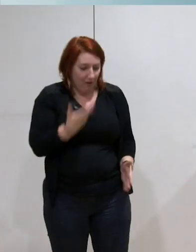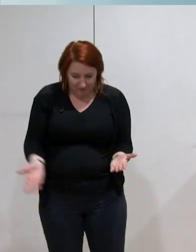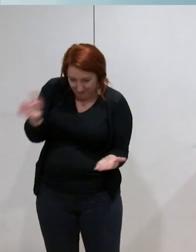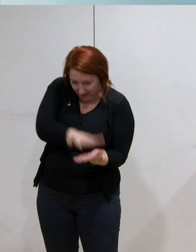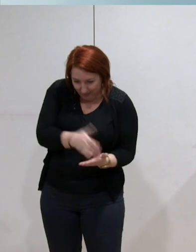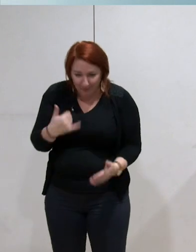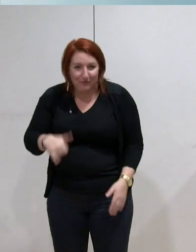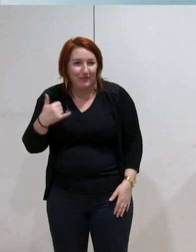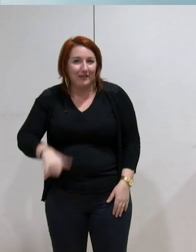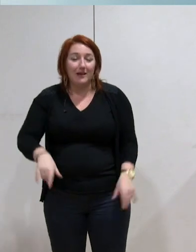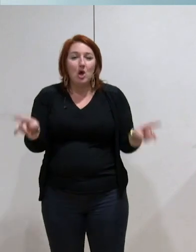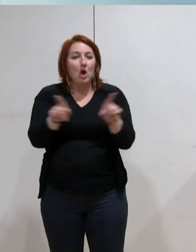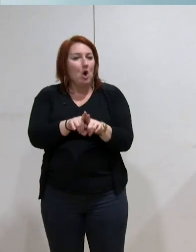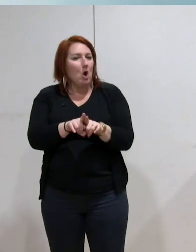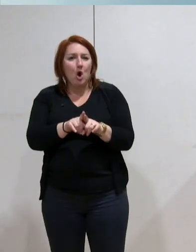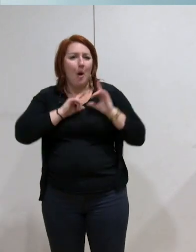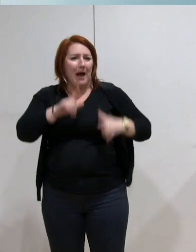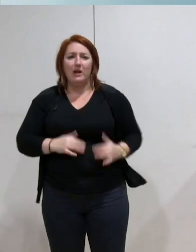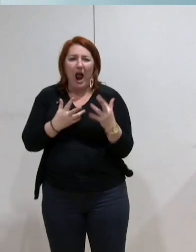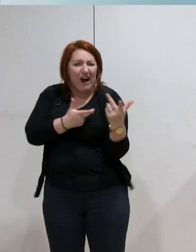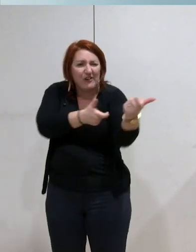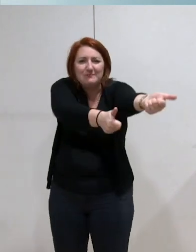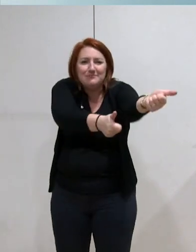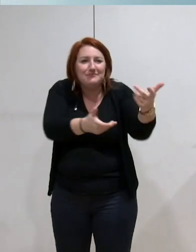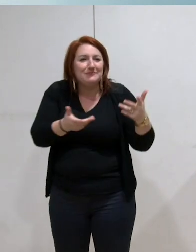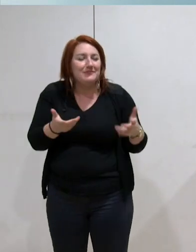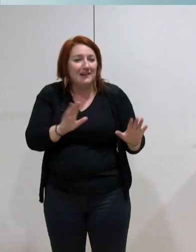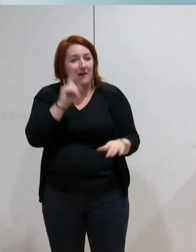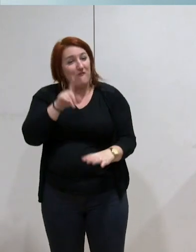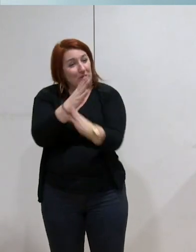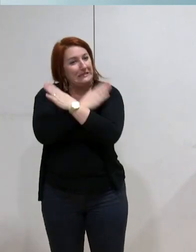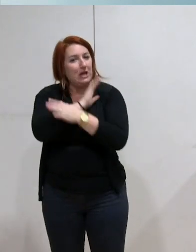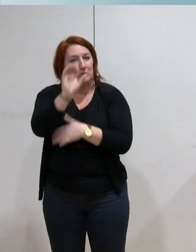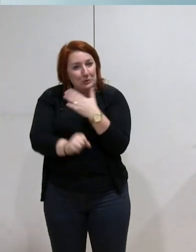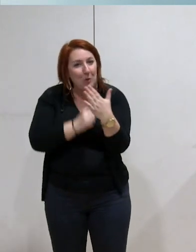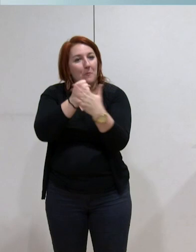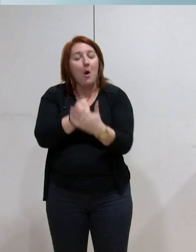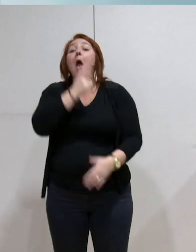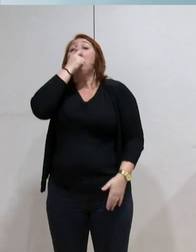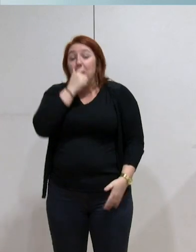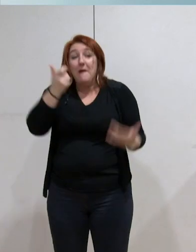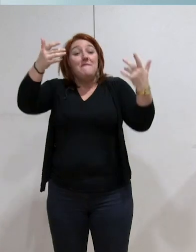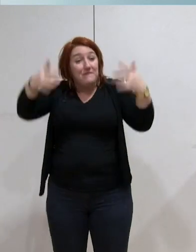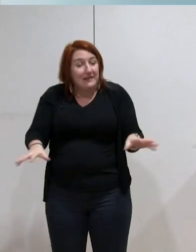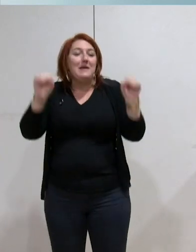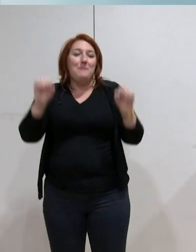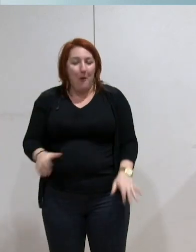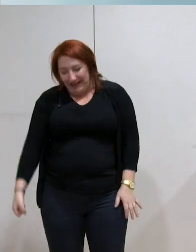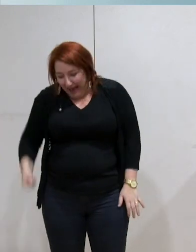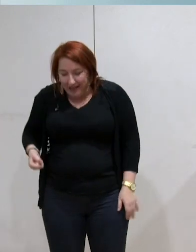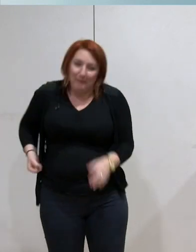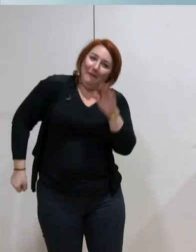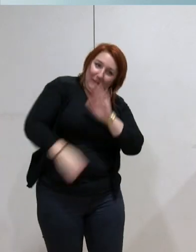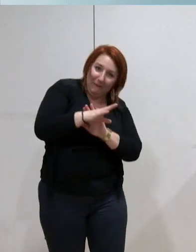hein donc c'est c'est un peu comme à l'école il faut rester bien sage jusqu'à ce que on siffle la fin et puis après vous pouvez ramasser votre